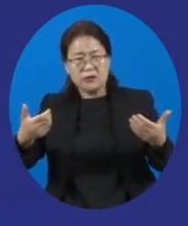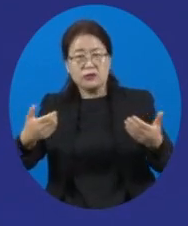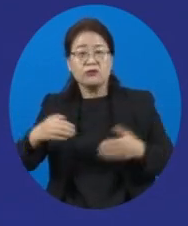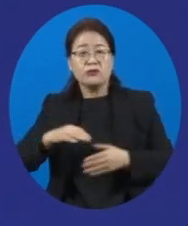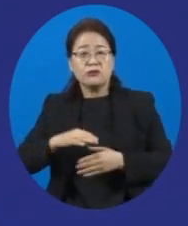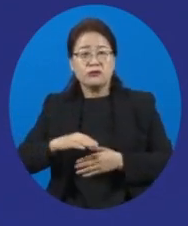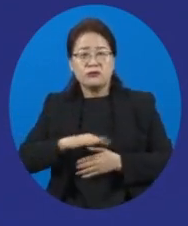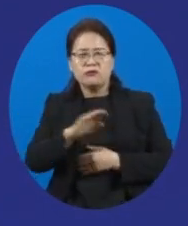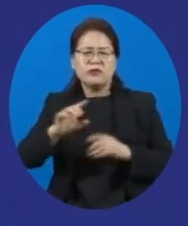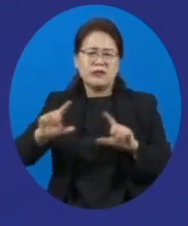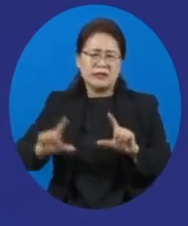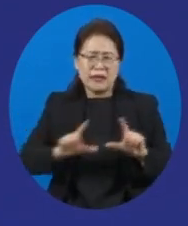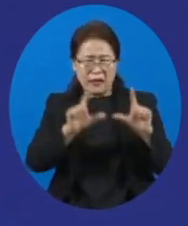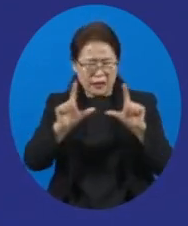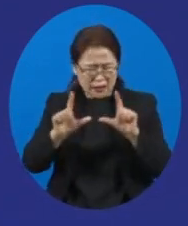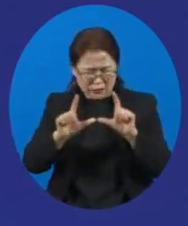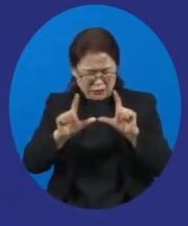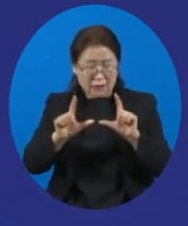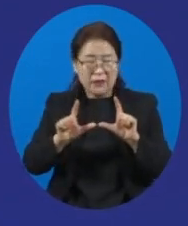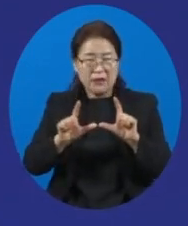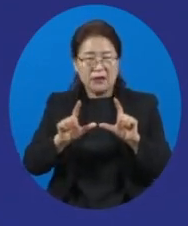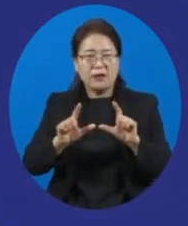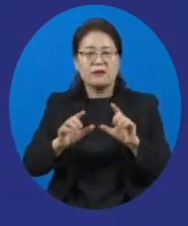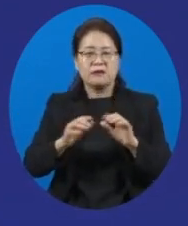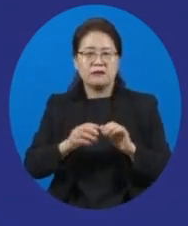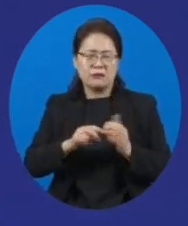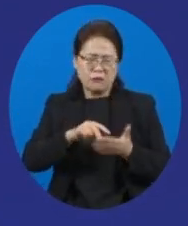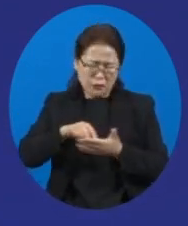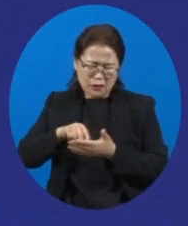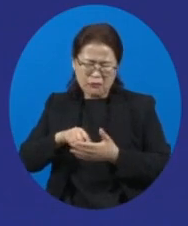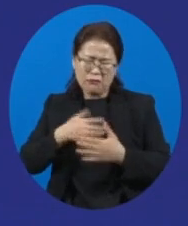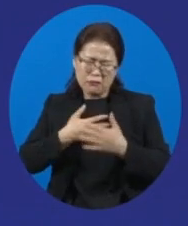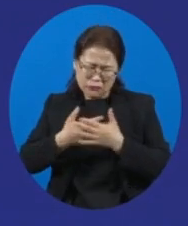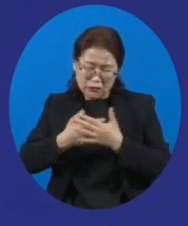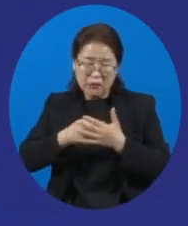우리 인간은 외롭고 불안하고 두려울 수밖에 없어요.